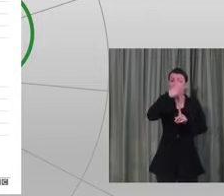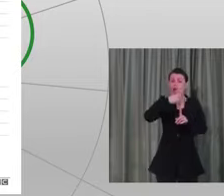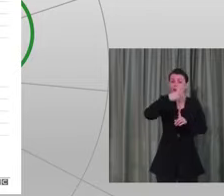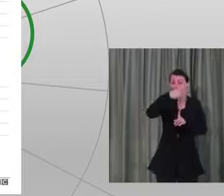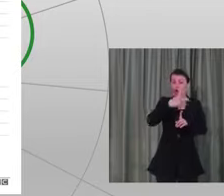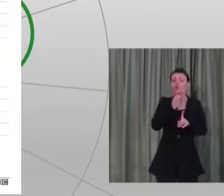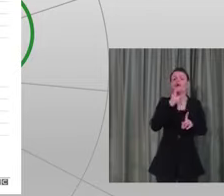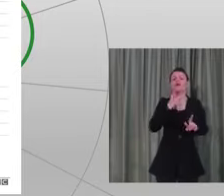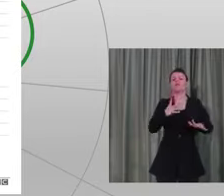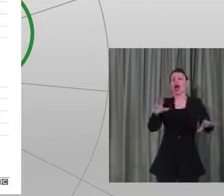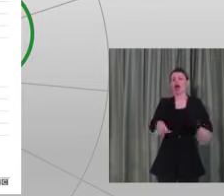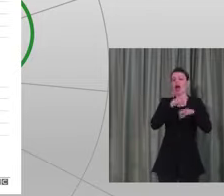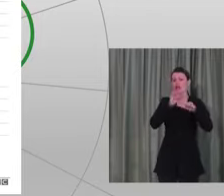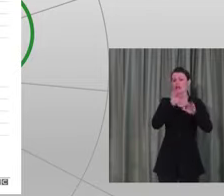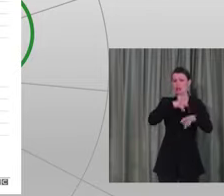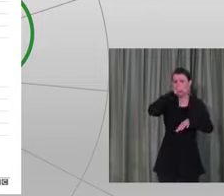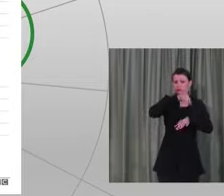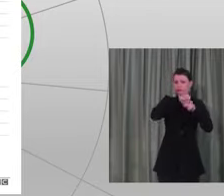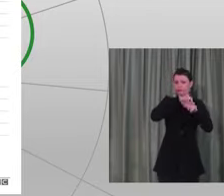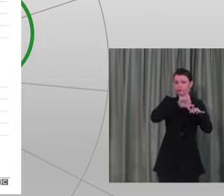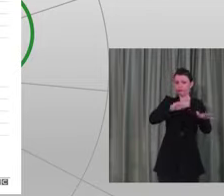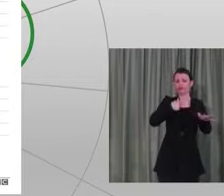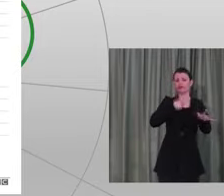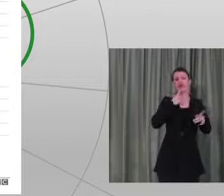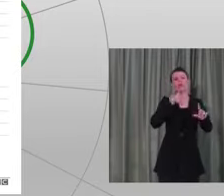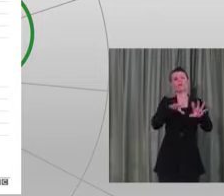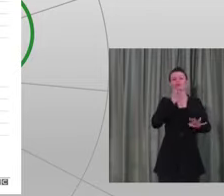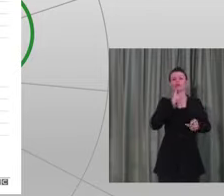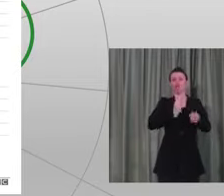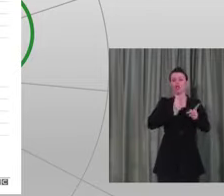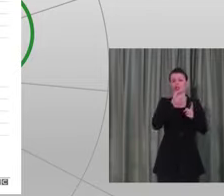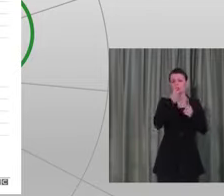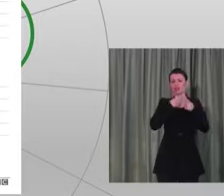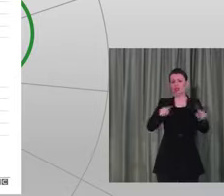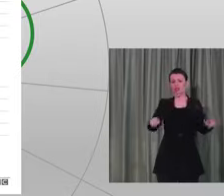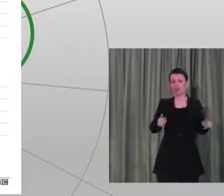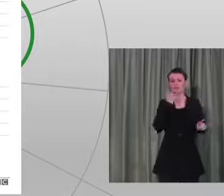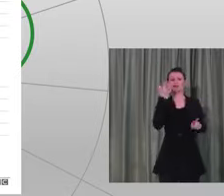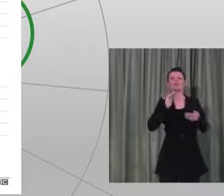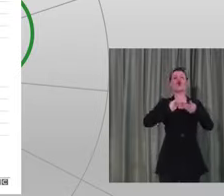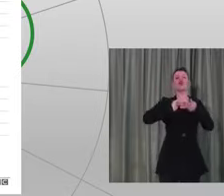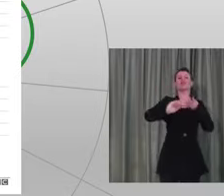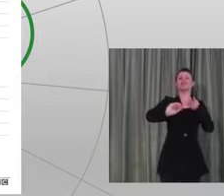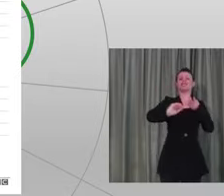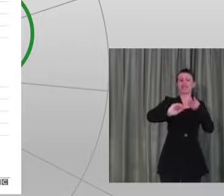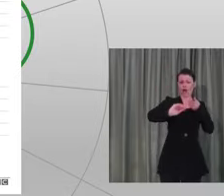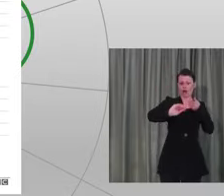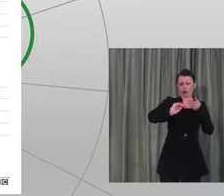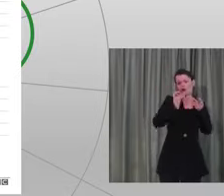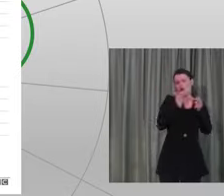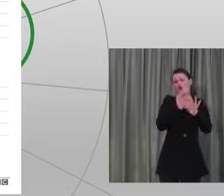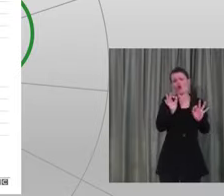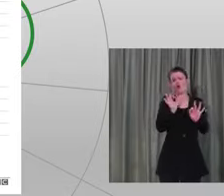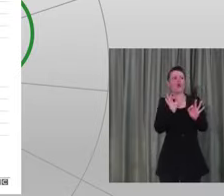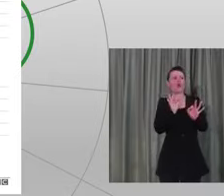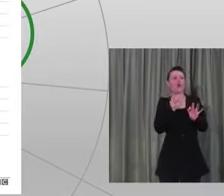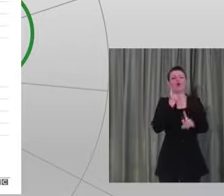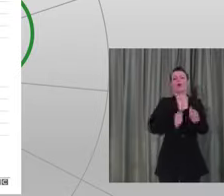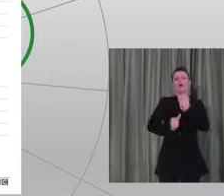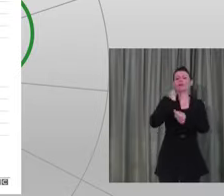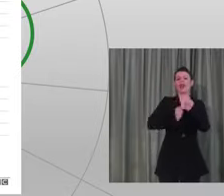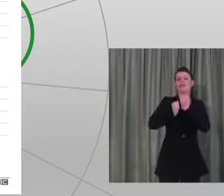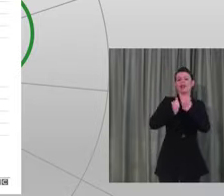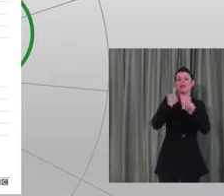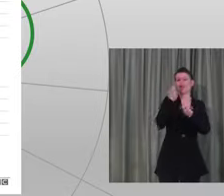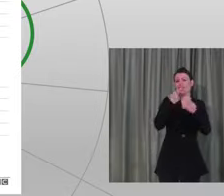politiche diverse dal punto di vista delle distanze sociale o comunque della prevenzione e